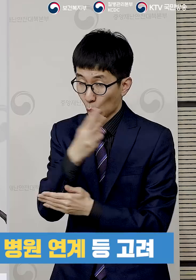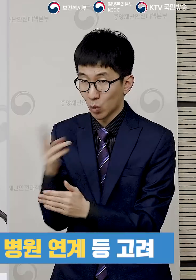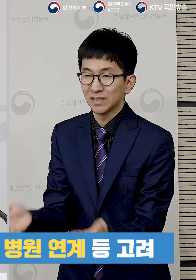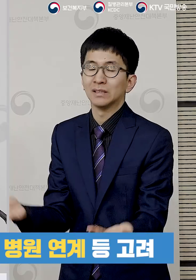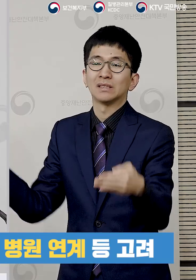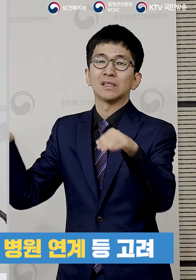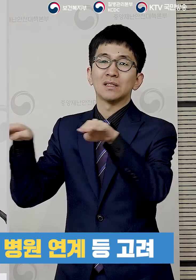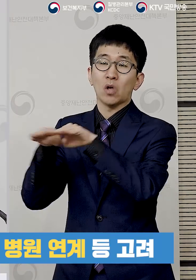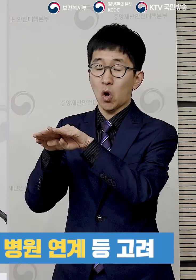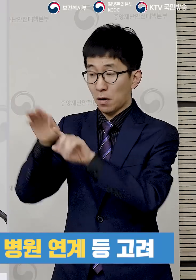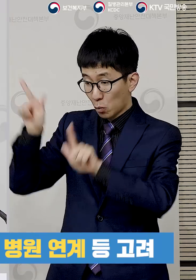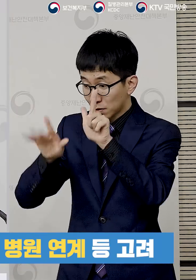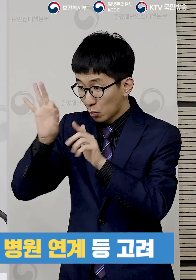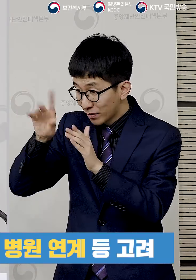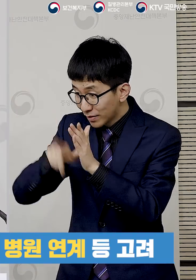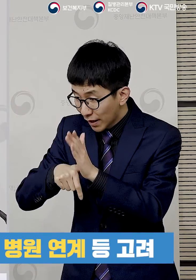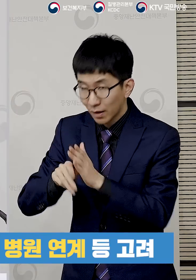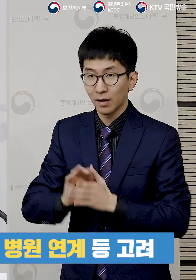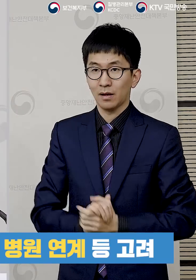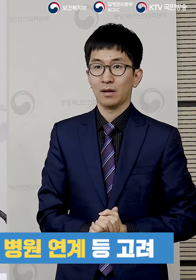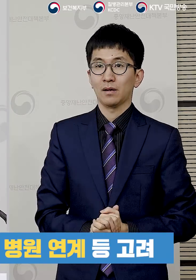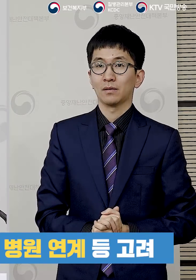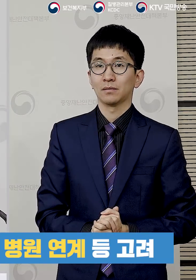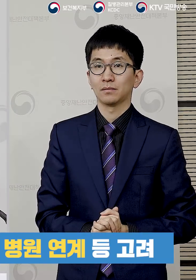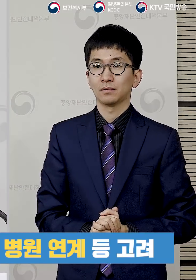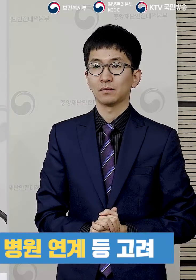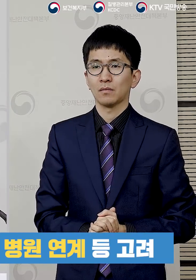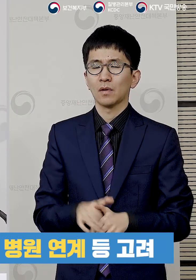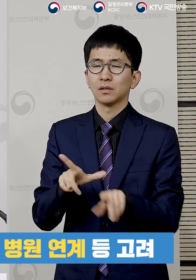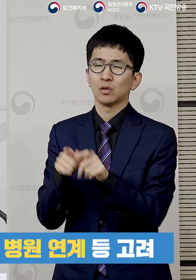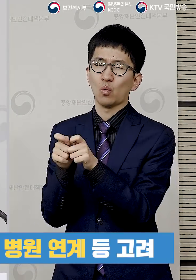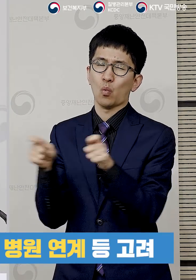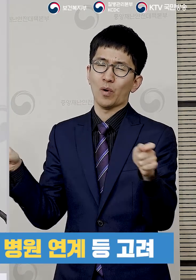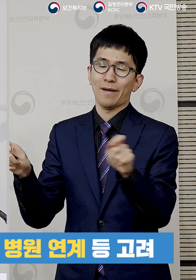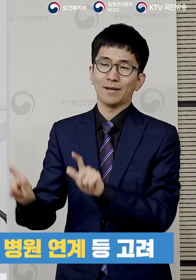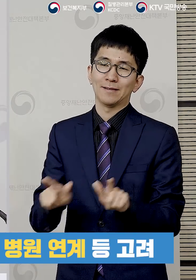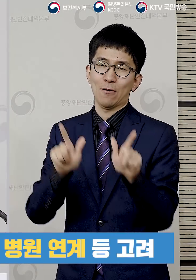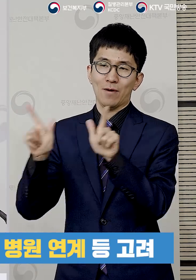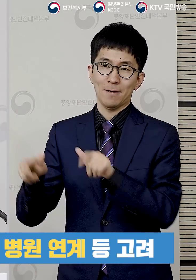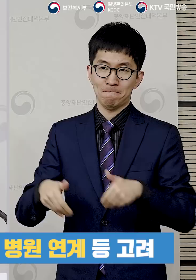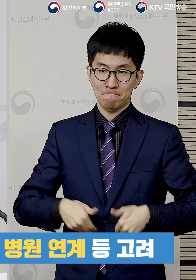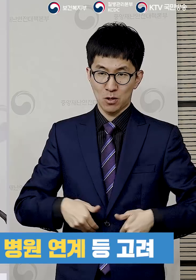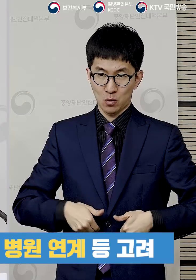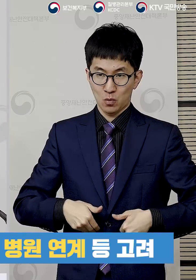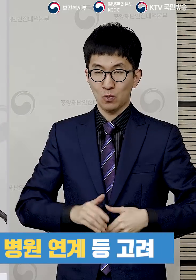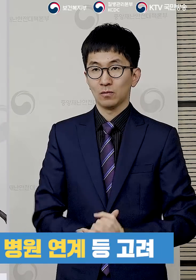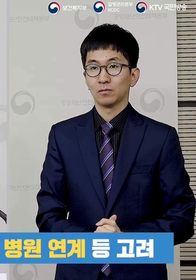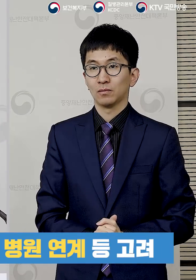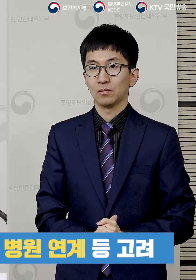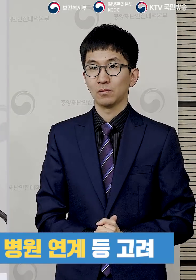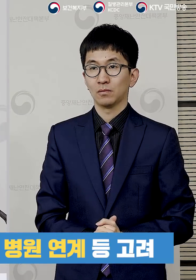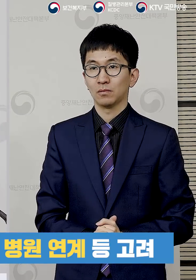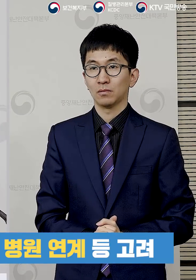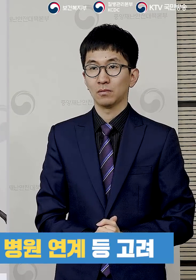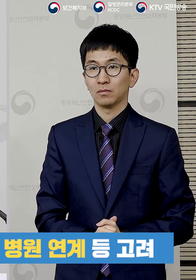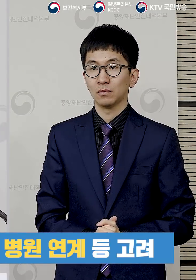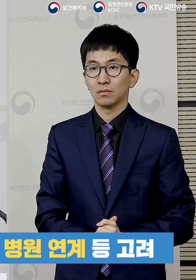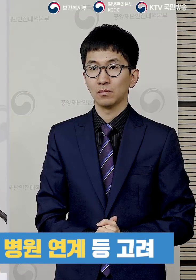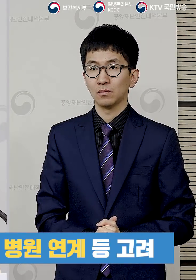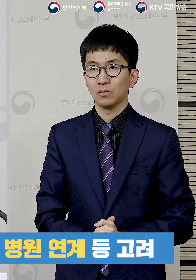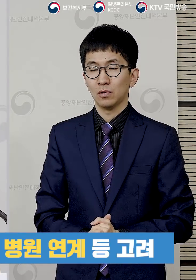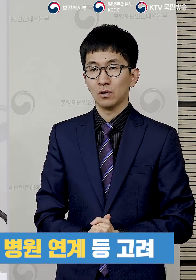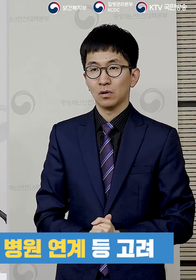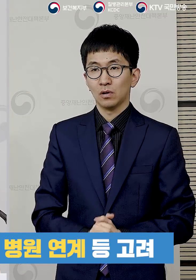시설이 기본적으로 그 안에서 적지 않은 기간을 생활을 해야 되기 때문에 충분히